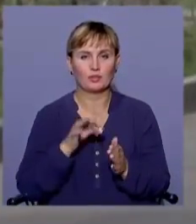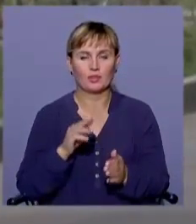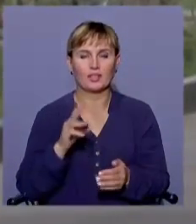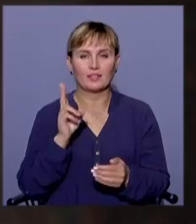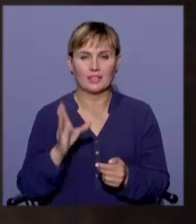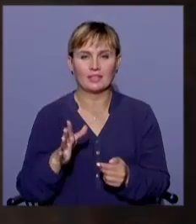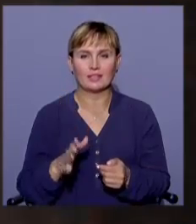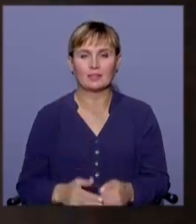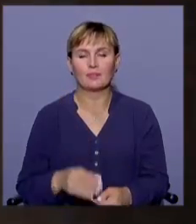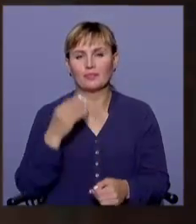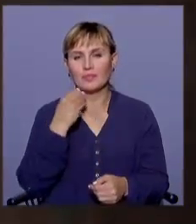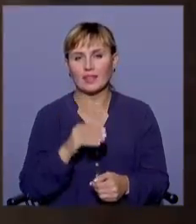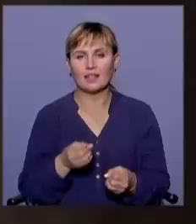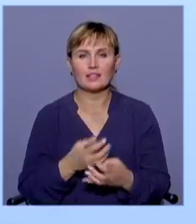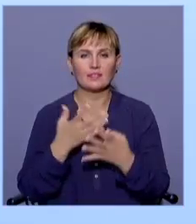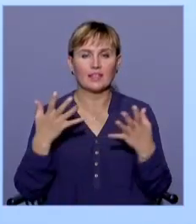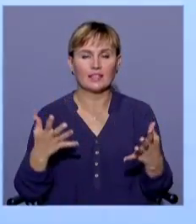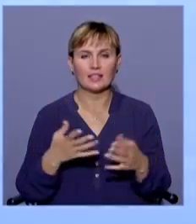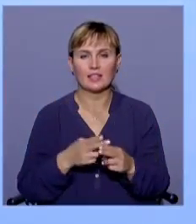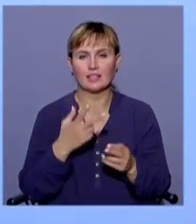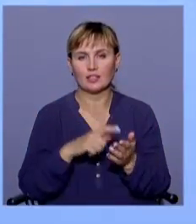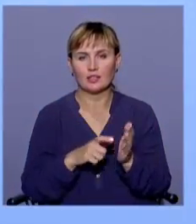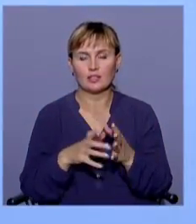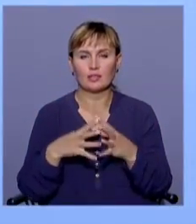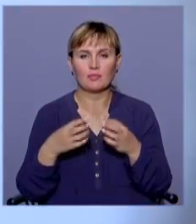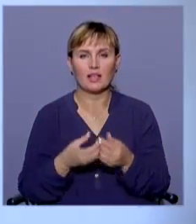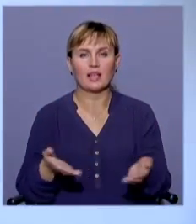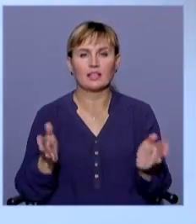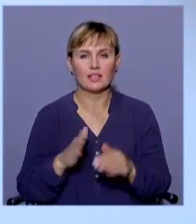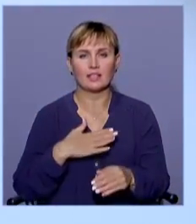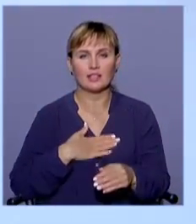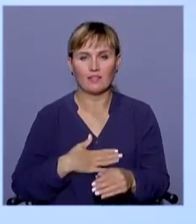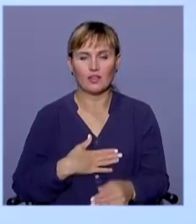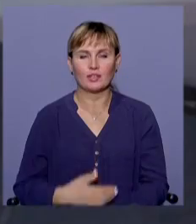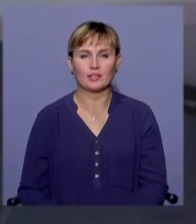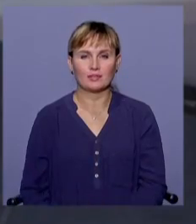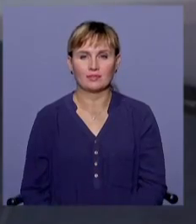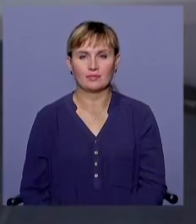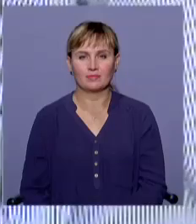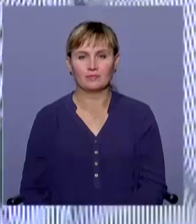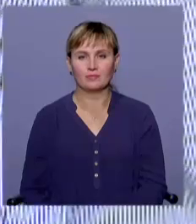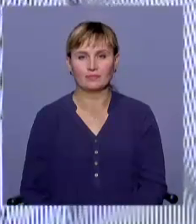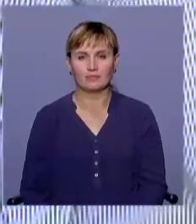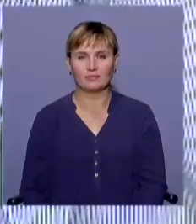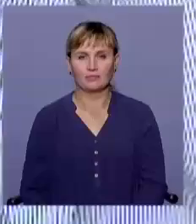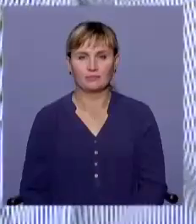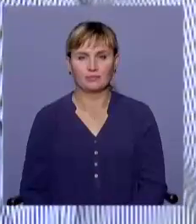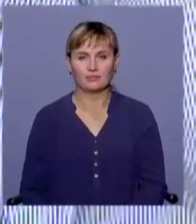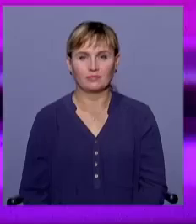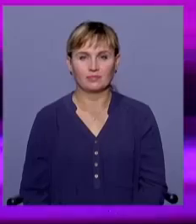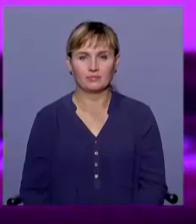квартиры. Качеством светлой и просторной трешки семья осталась довольна. Кира Каниболоцкая, Нурлан Утигенов, телеканал Алматы,